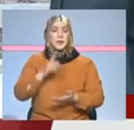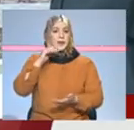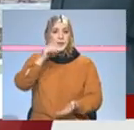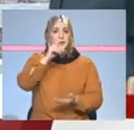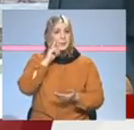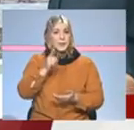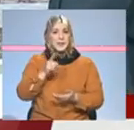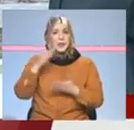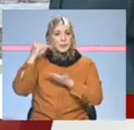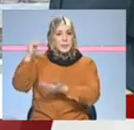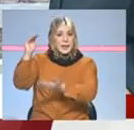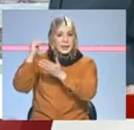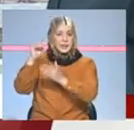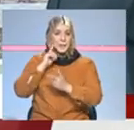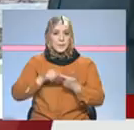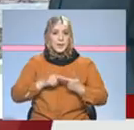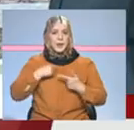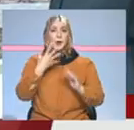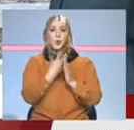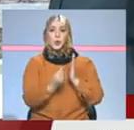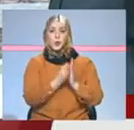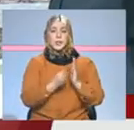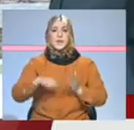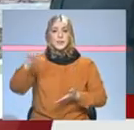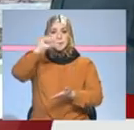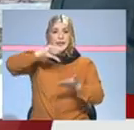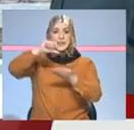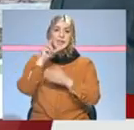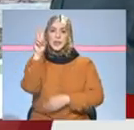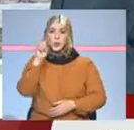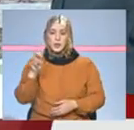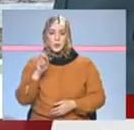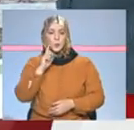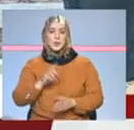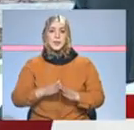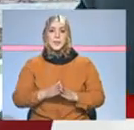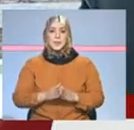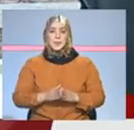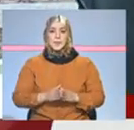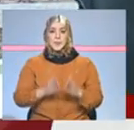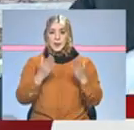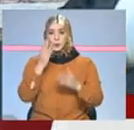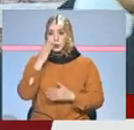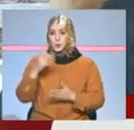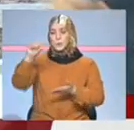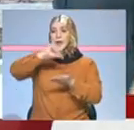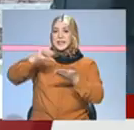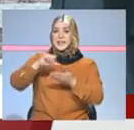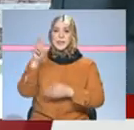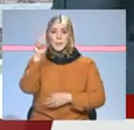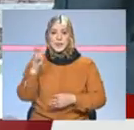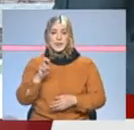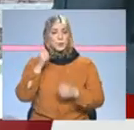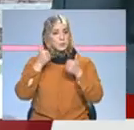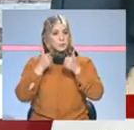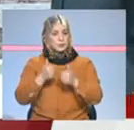التصدير متاعنا انقصنا في مخزن زيت الزيتون في حدود 27.5%. يعني تشوف زيت الزيتون أثر إجمالا